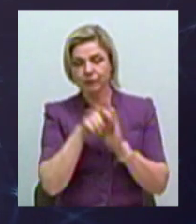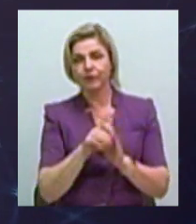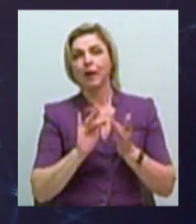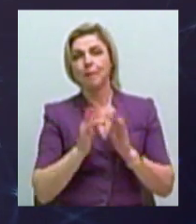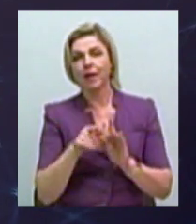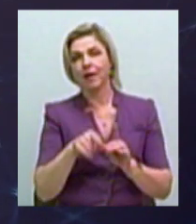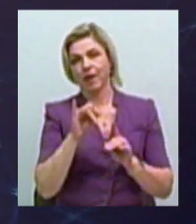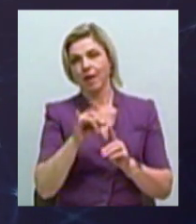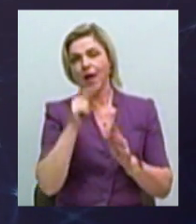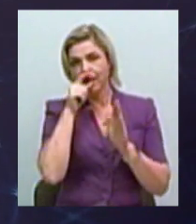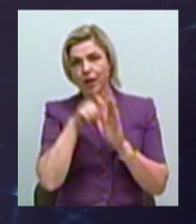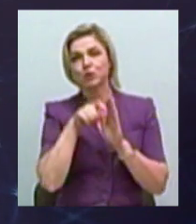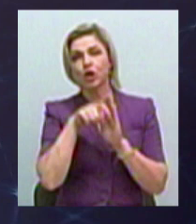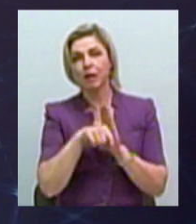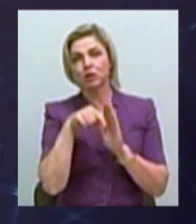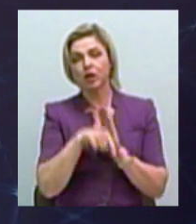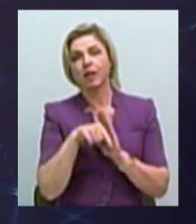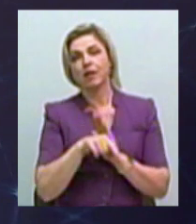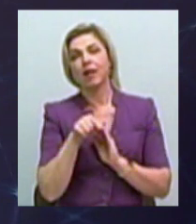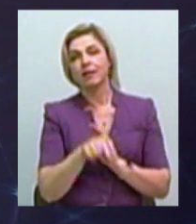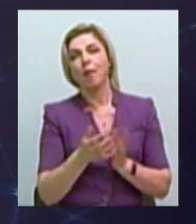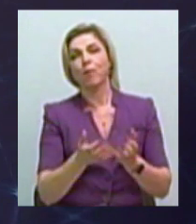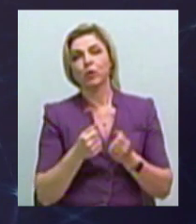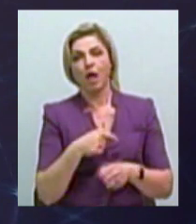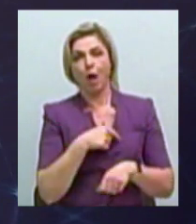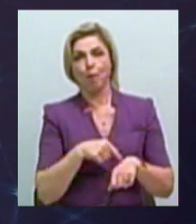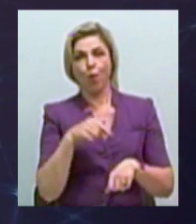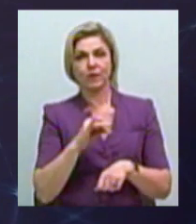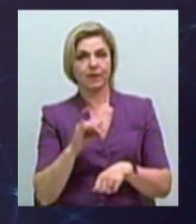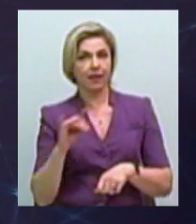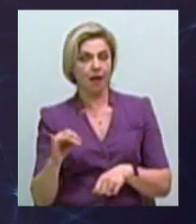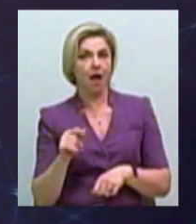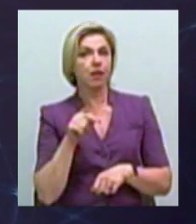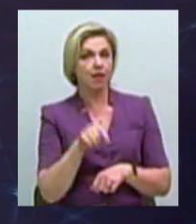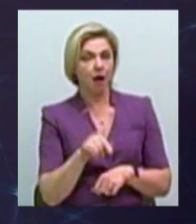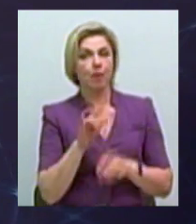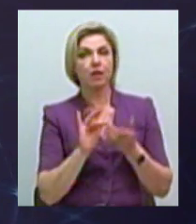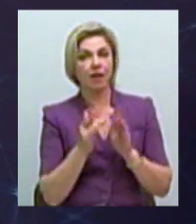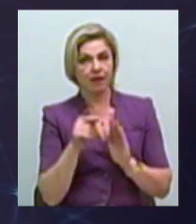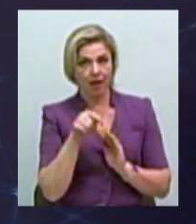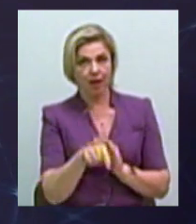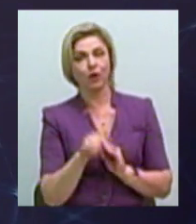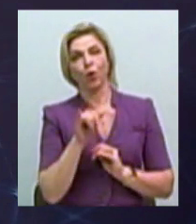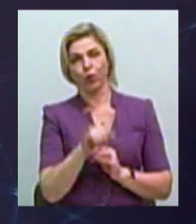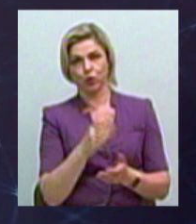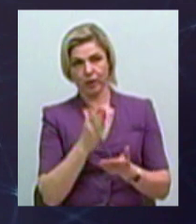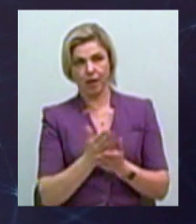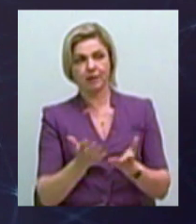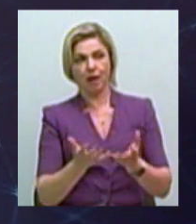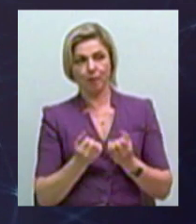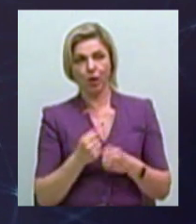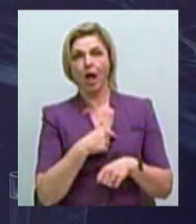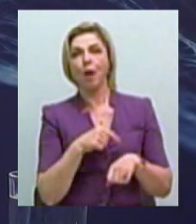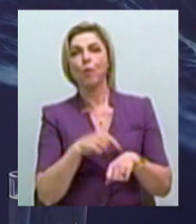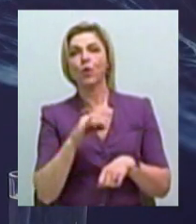глибше, глибше і глибше. Бо там вона отримує емоції. Там у неї починають від отримання певного результату. Ті